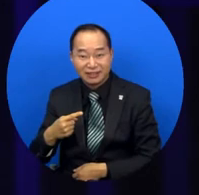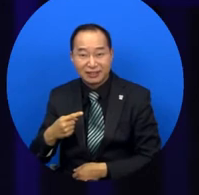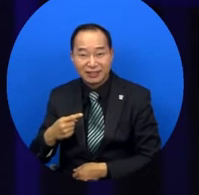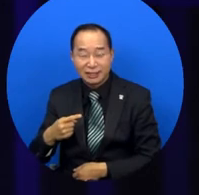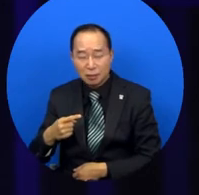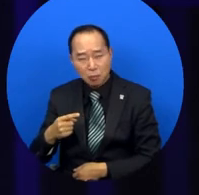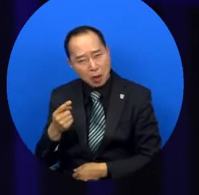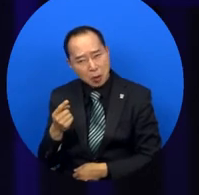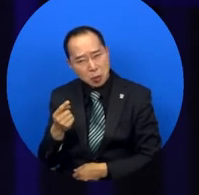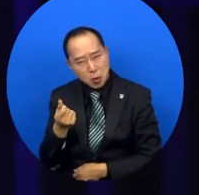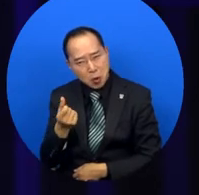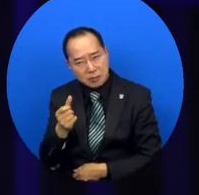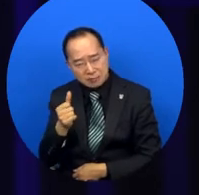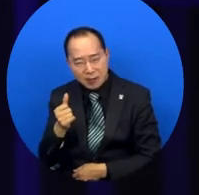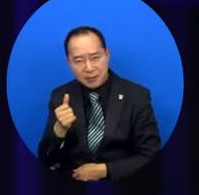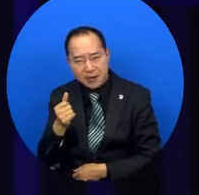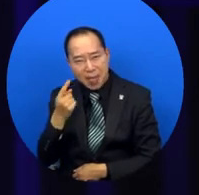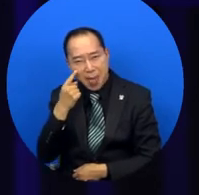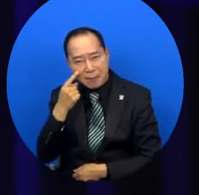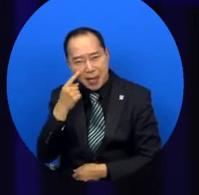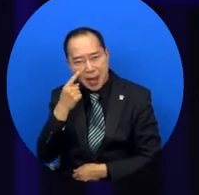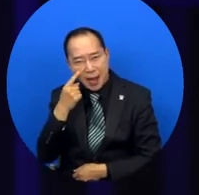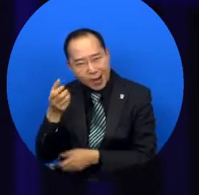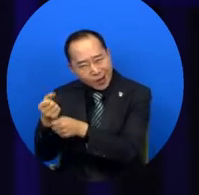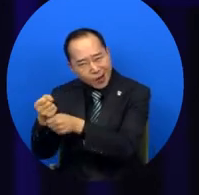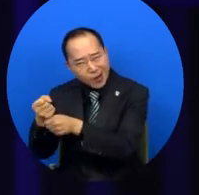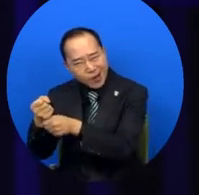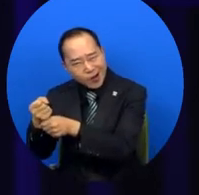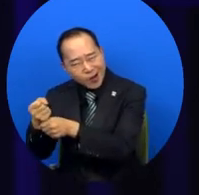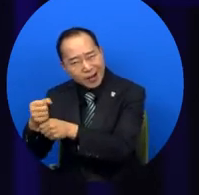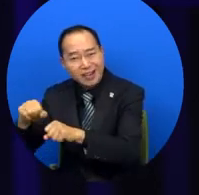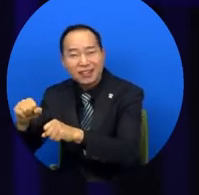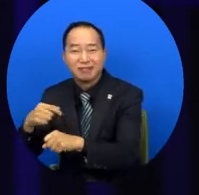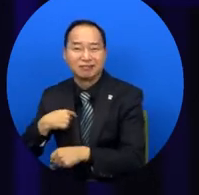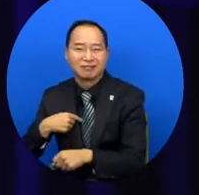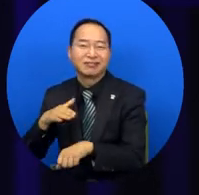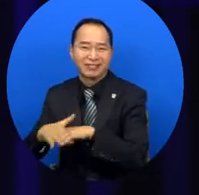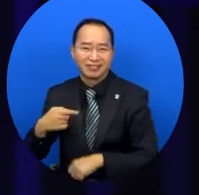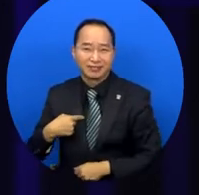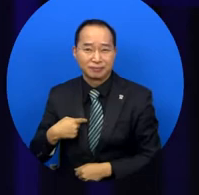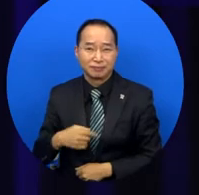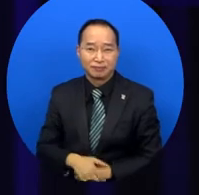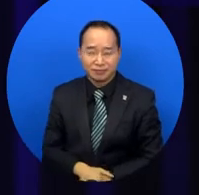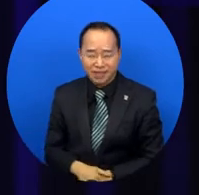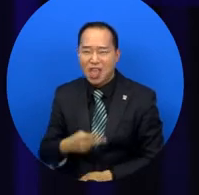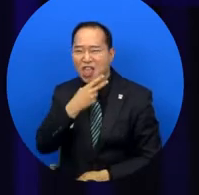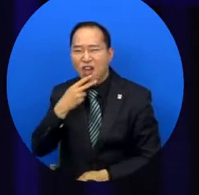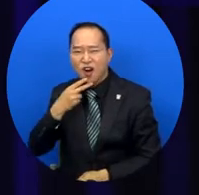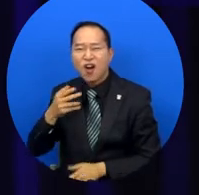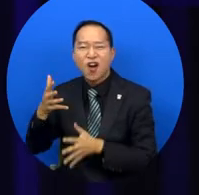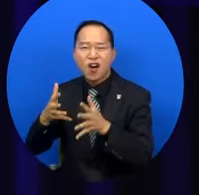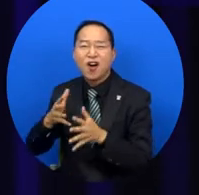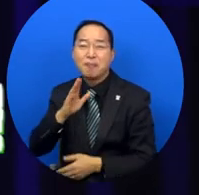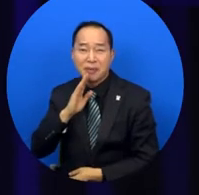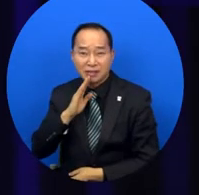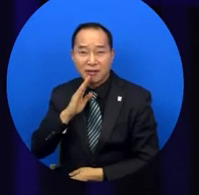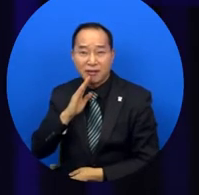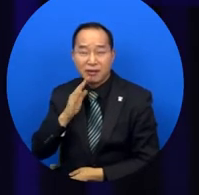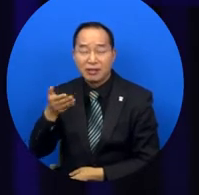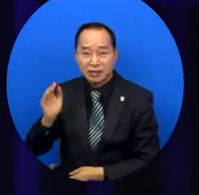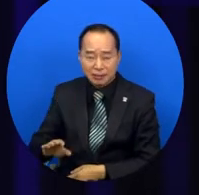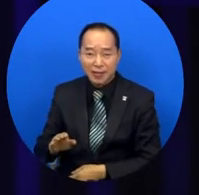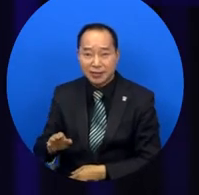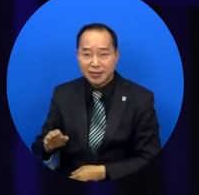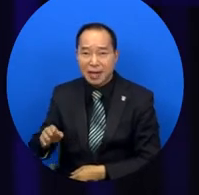있으면 잘 쉽게 그거를 놓지 않는 거예요. 그래서 어떻게 생각했냐면은 영어 그가 안